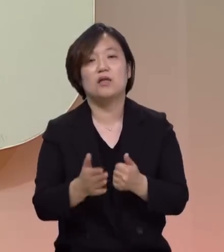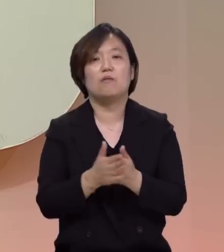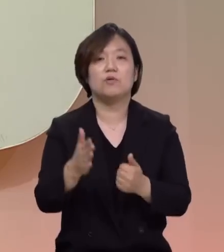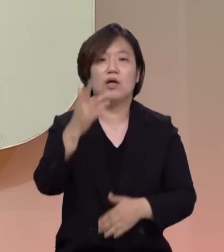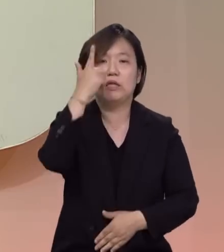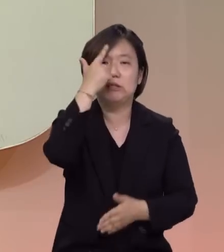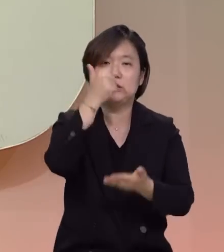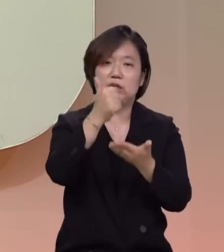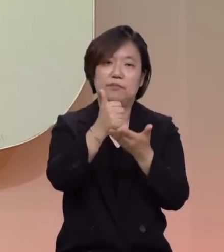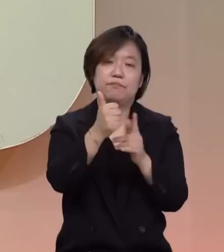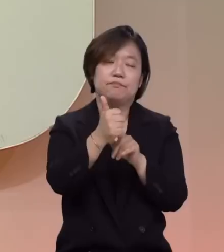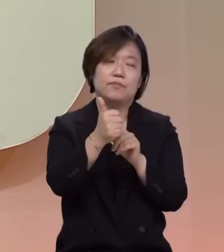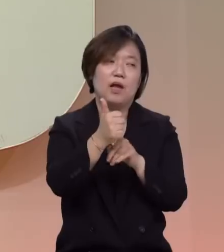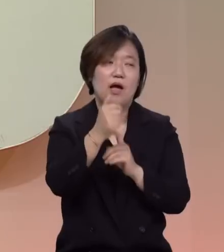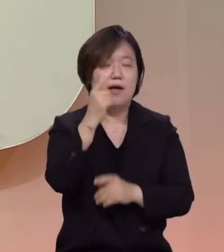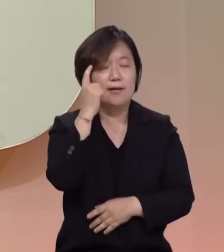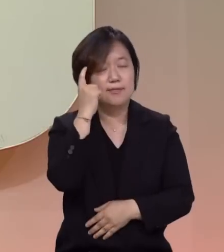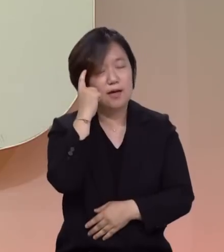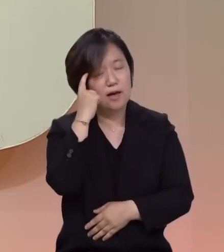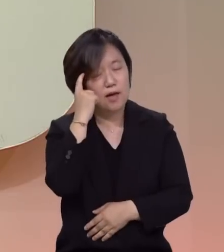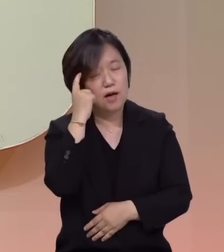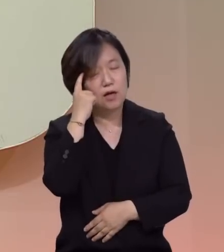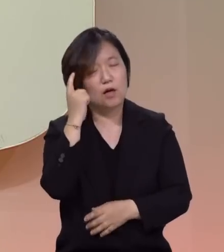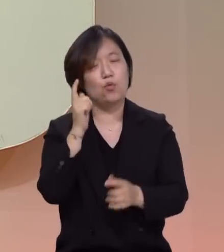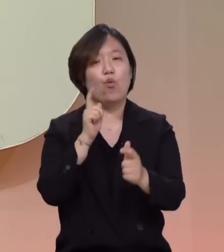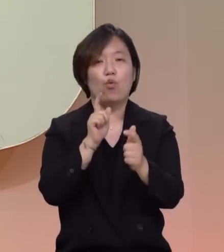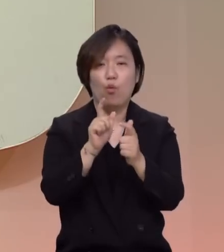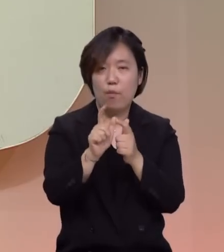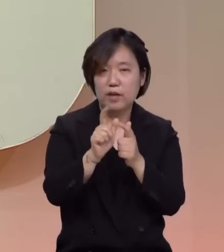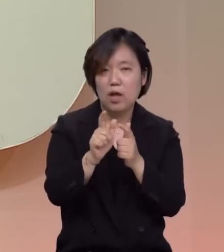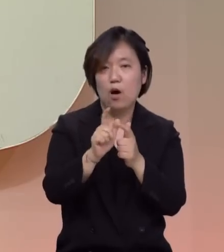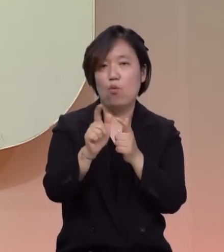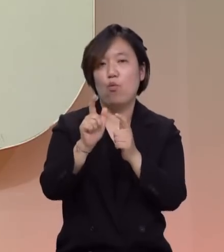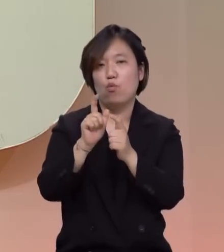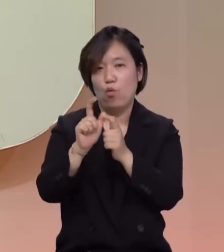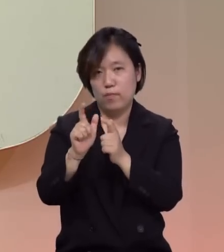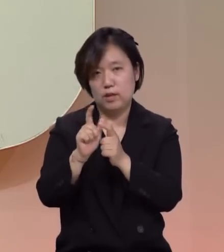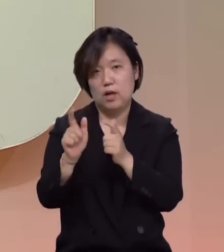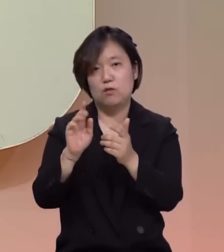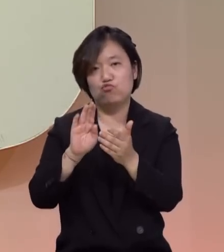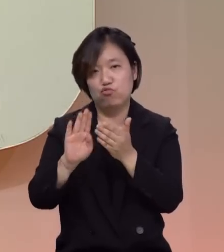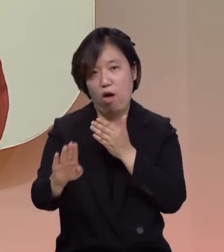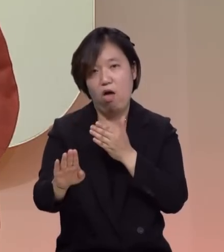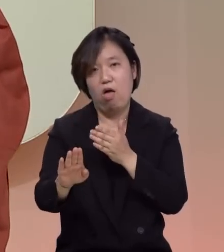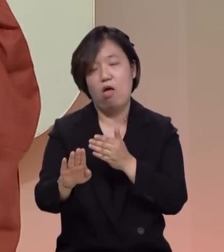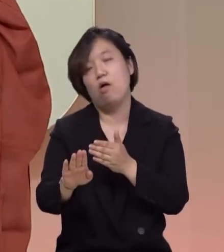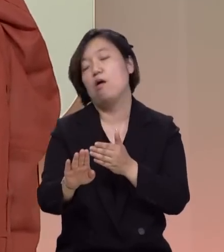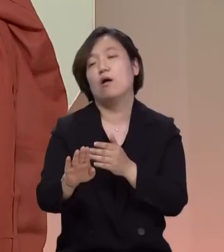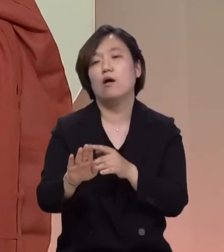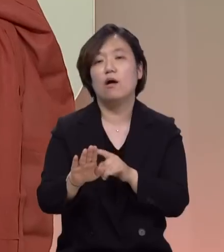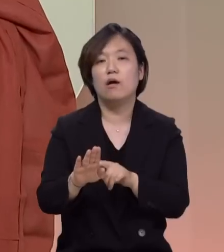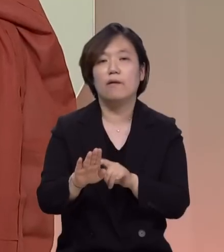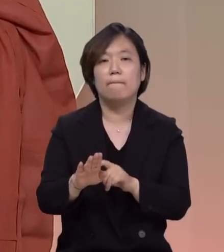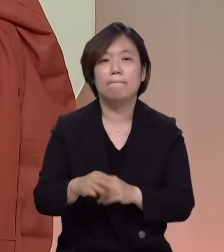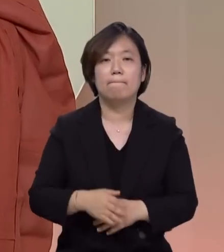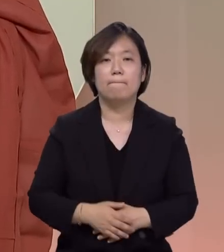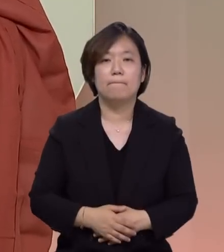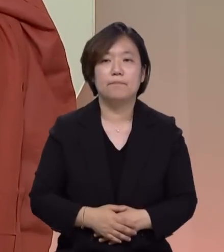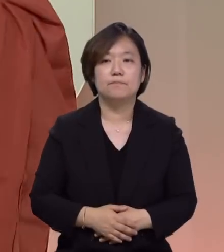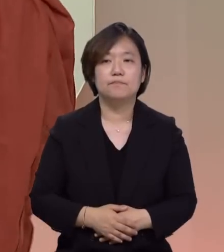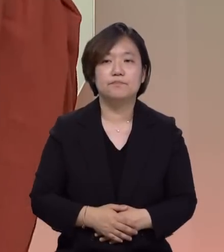깊이 깊이 신중히 신중히 고민하고 고민하신 뒤에 고민하고 고민하신